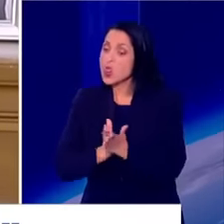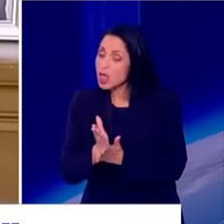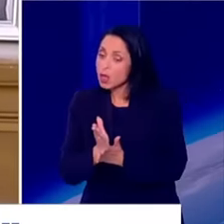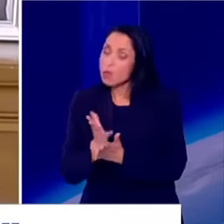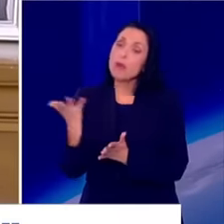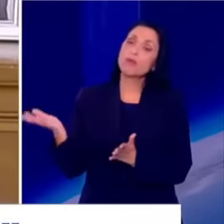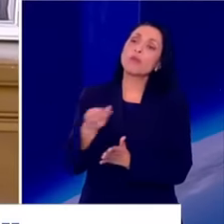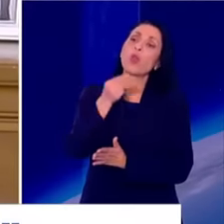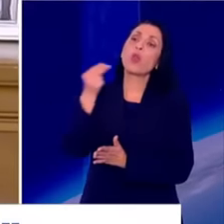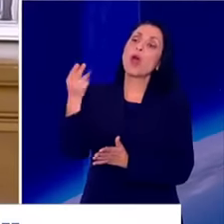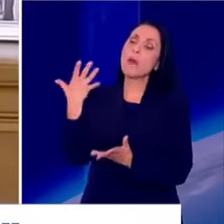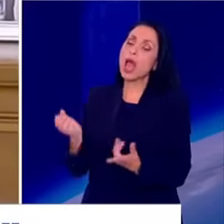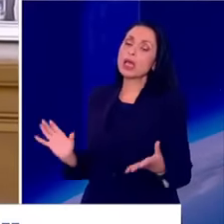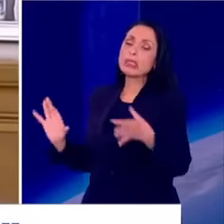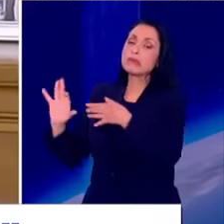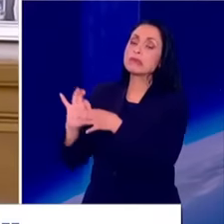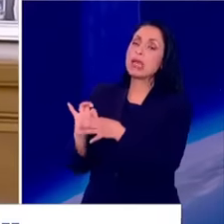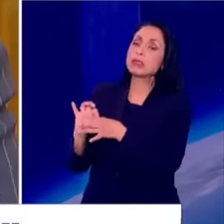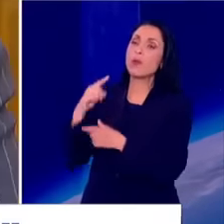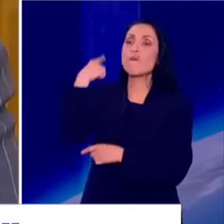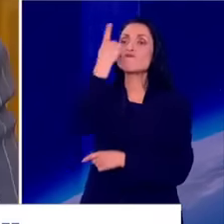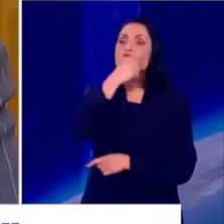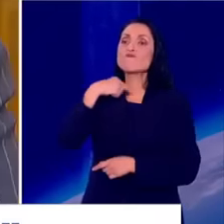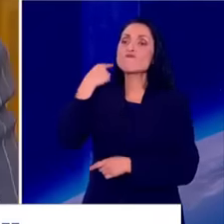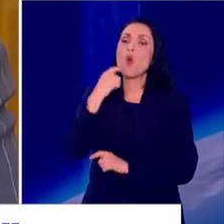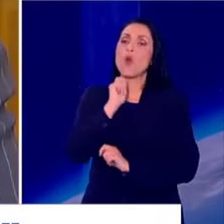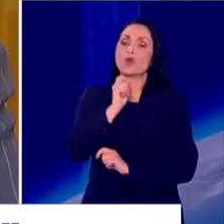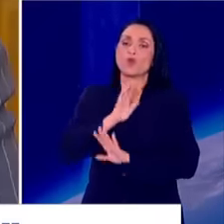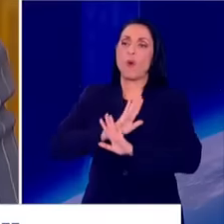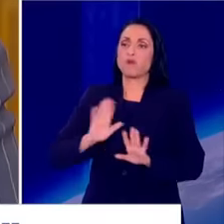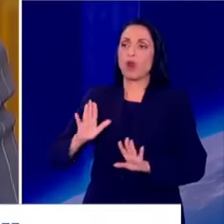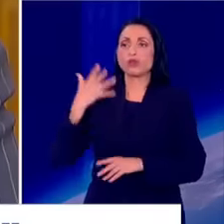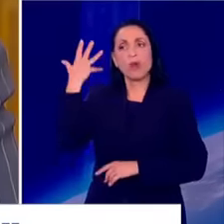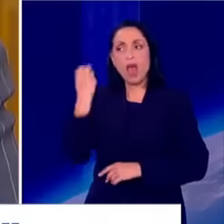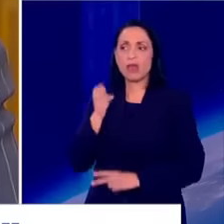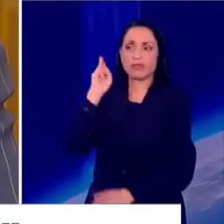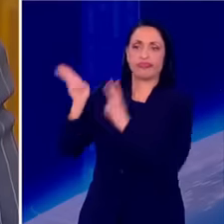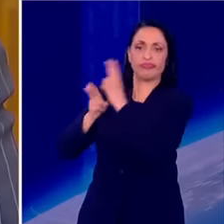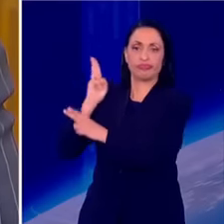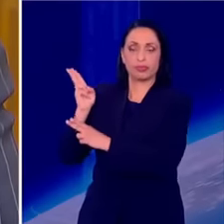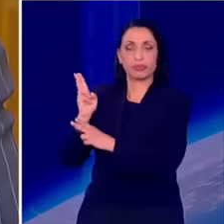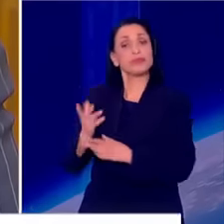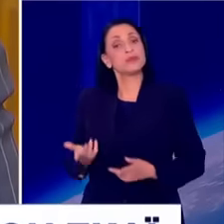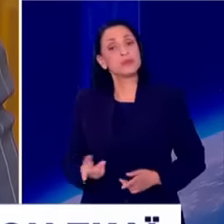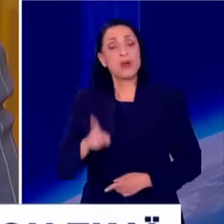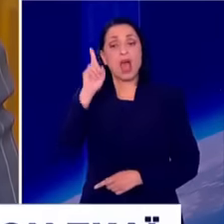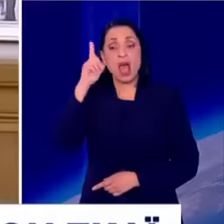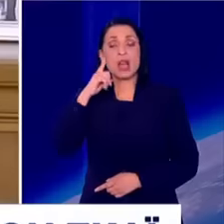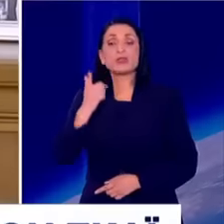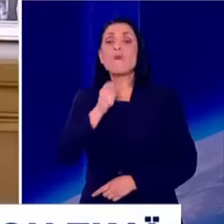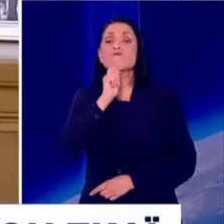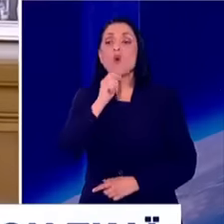πολιτικό πρόσωπο και αισθάνεται ότι έχει συκοφαντηθεί. Είναι βαρύ πάντως να λέτε ότι ένας πολιτικός σας αντίπαλος δυσφημεί τη χώρα του διεθνούς. Μα